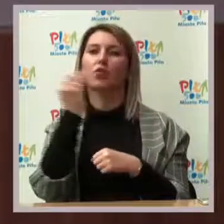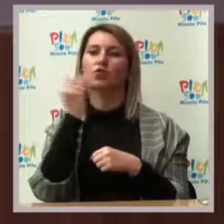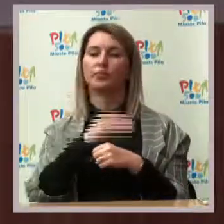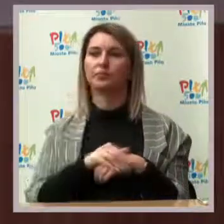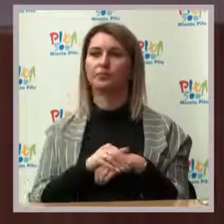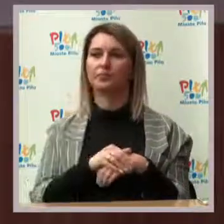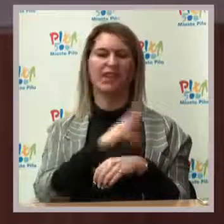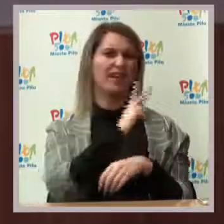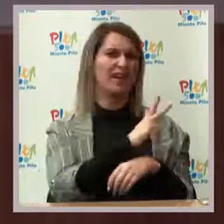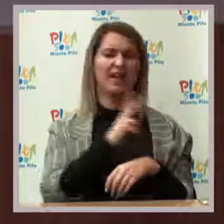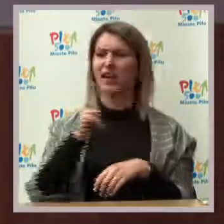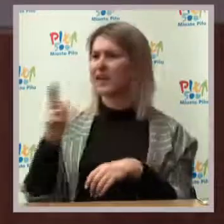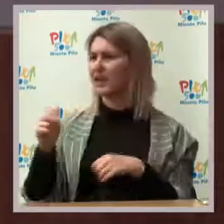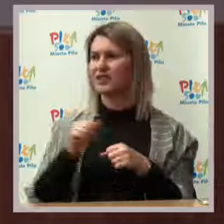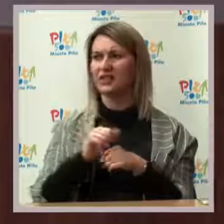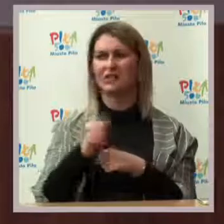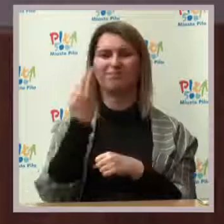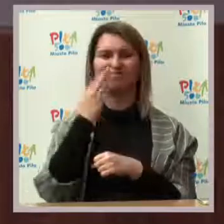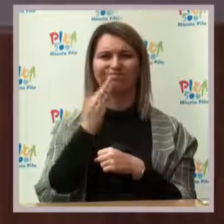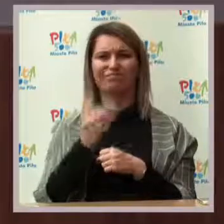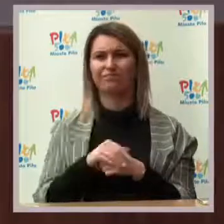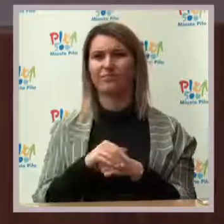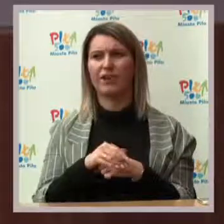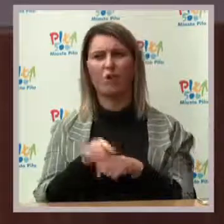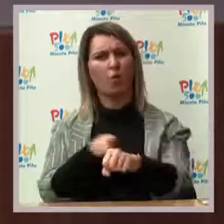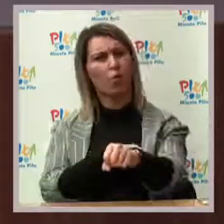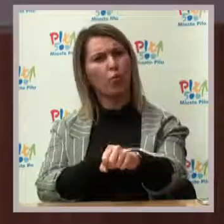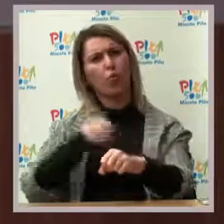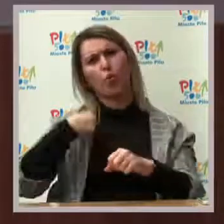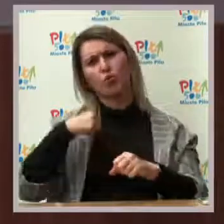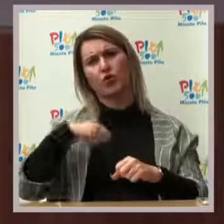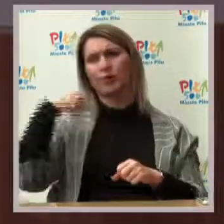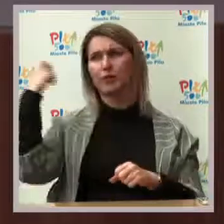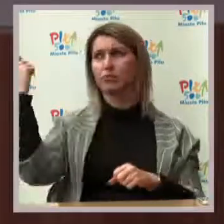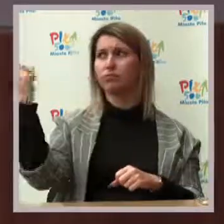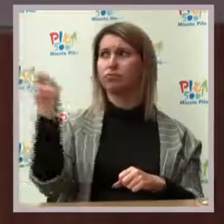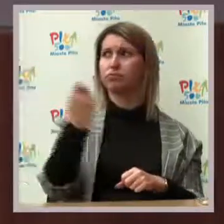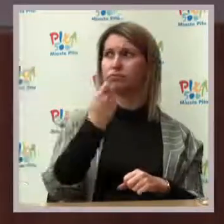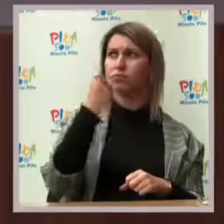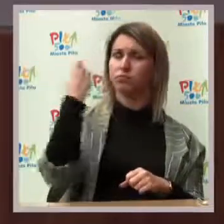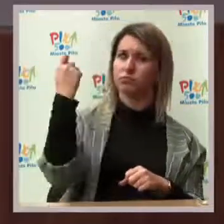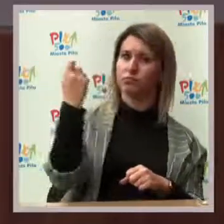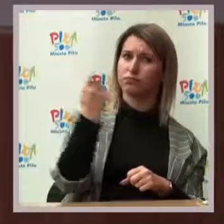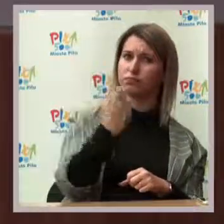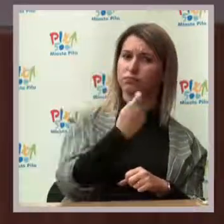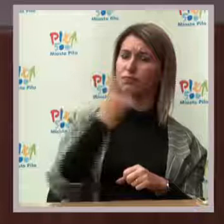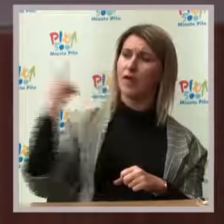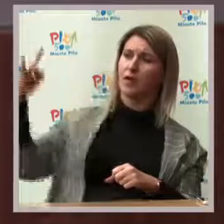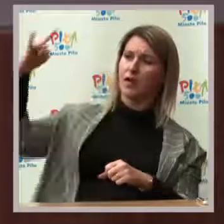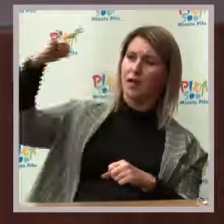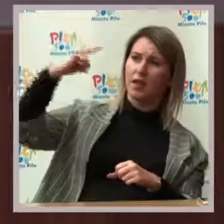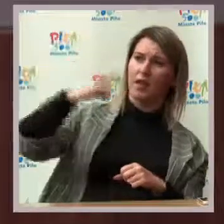z nich niestety generuje dziesiątki minut, które trzeba poświęcić na dolecenie